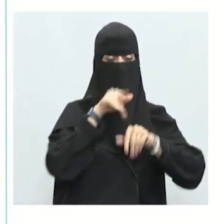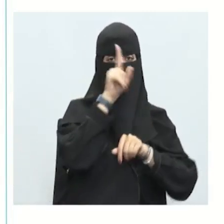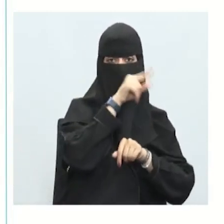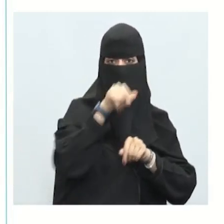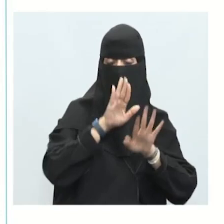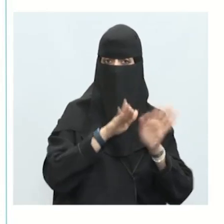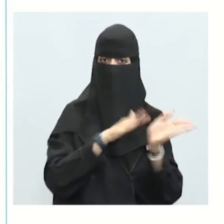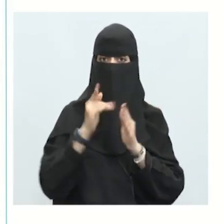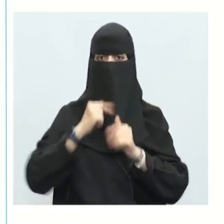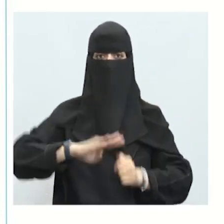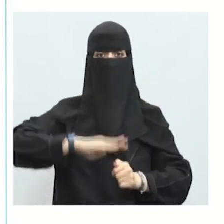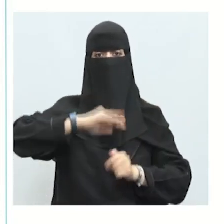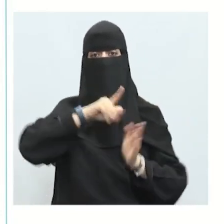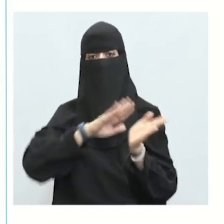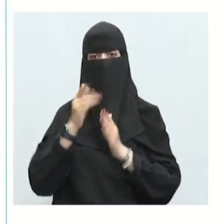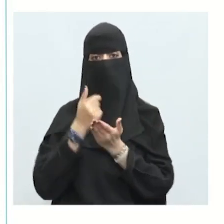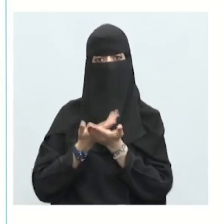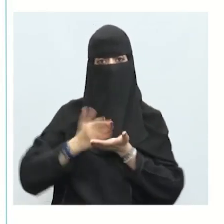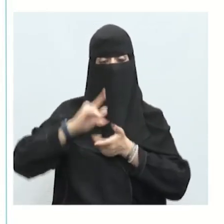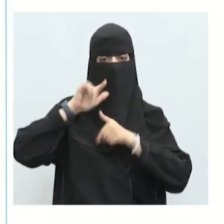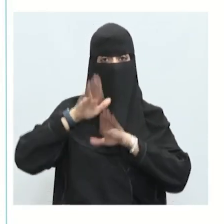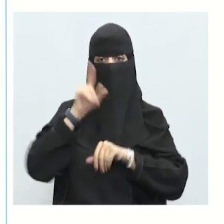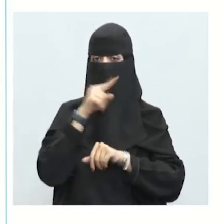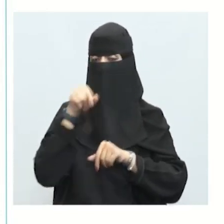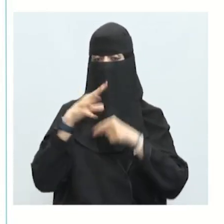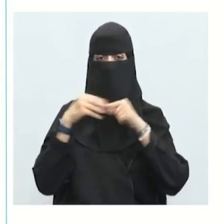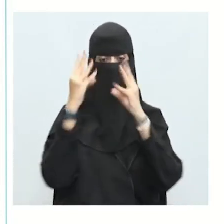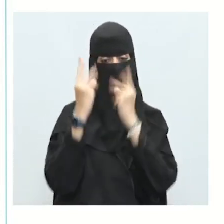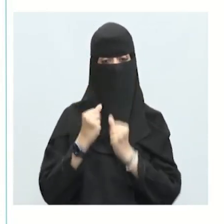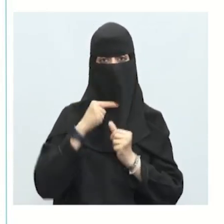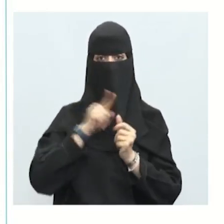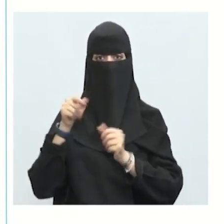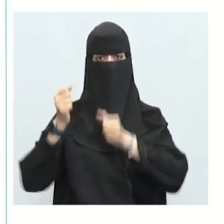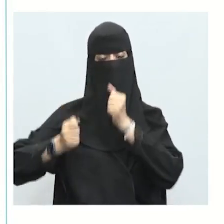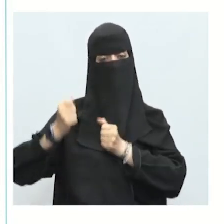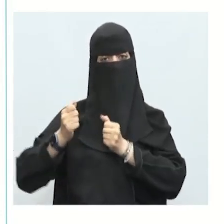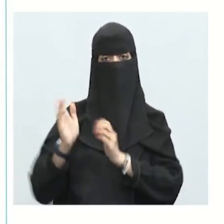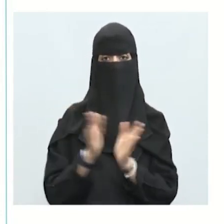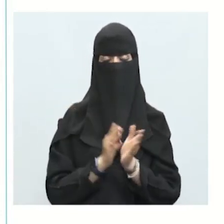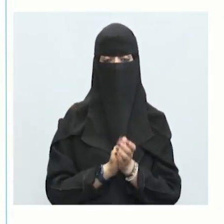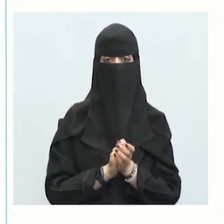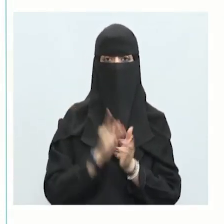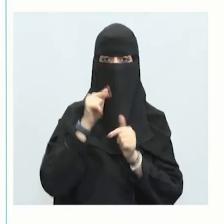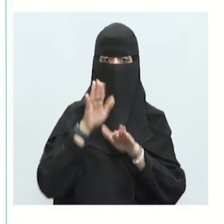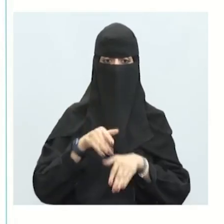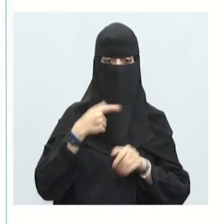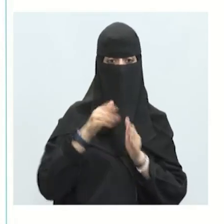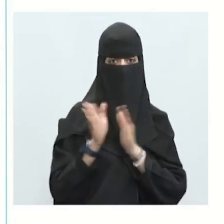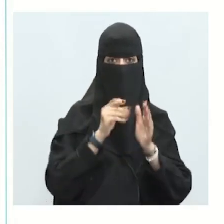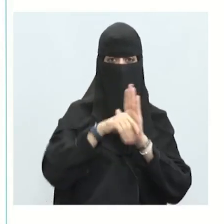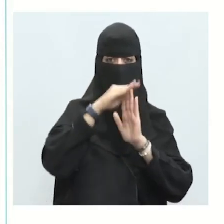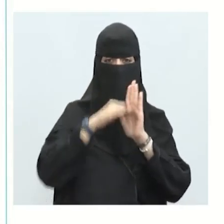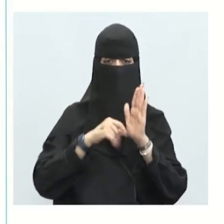خاطئ عمرك يتم طباعه عمرك غير مناسب لقياده السياره المقطع